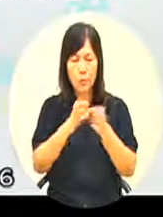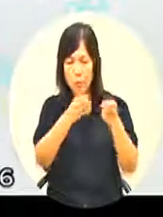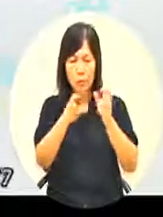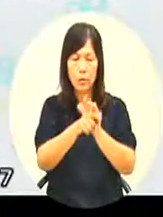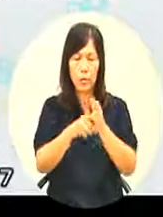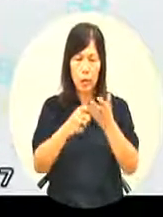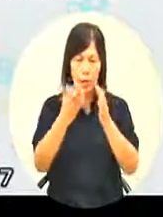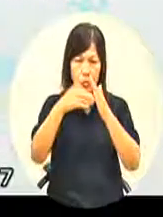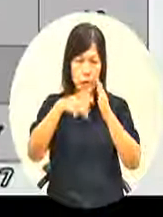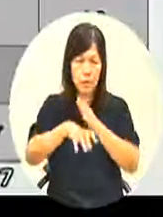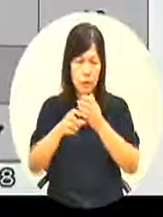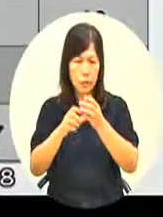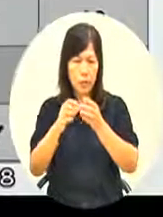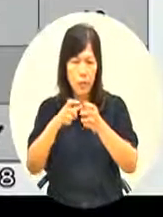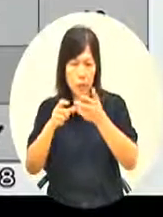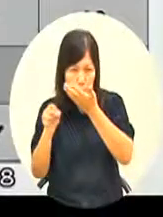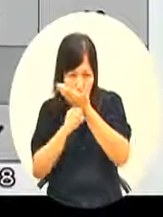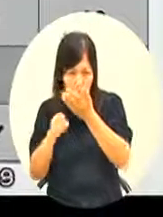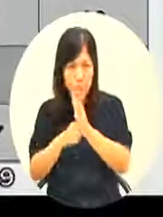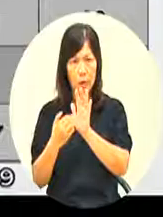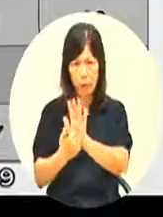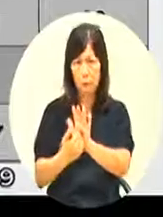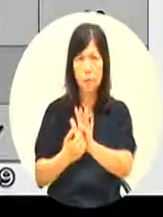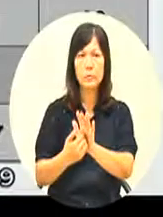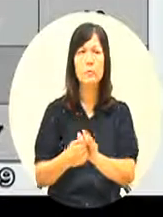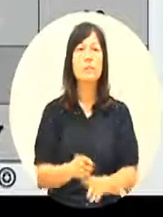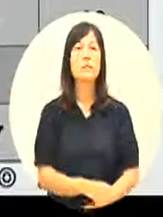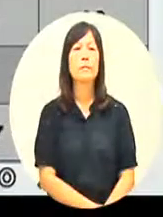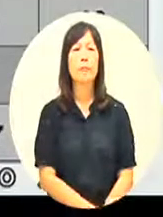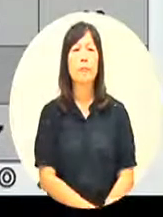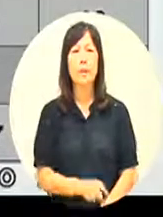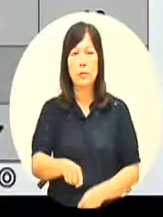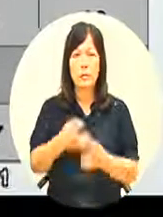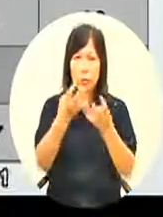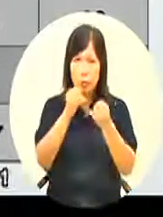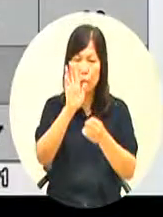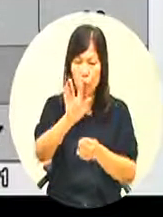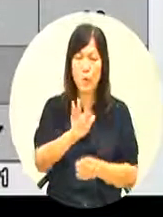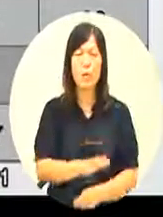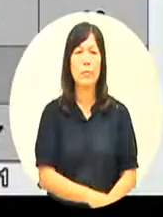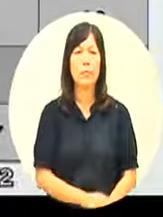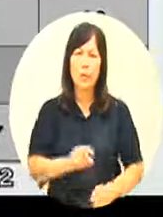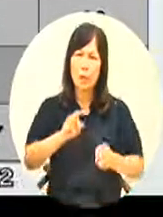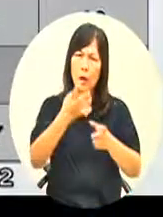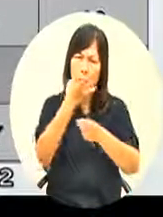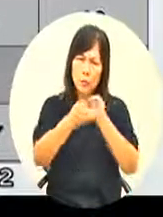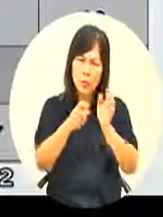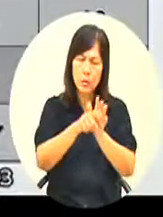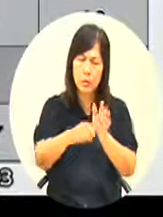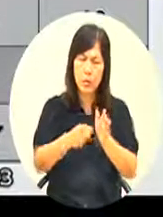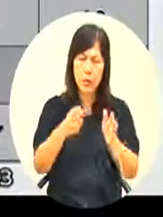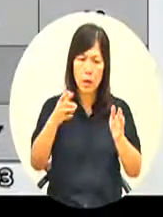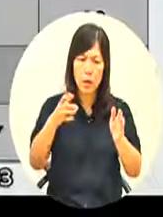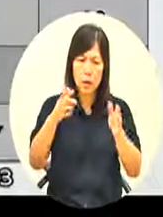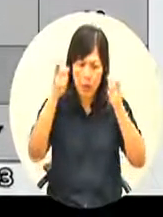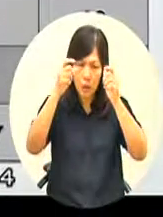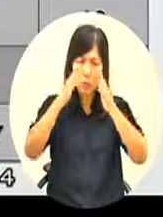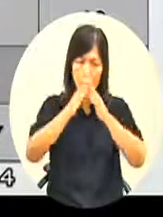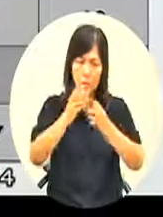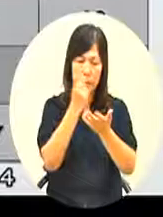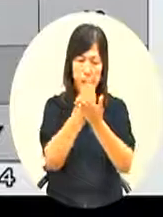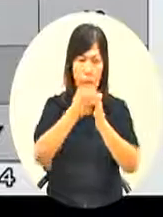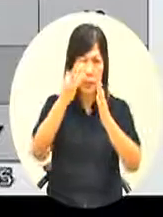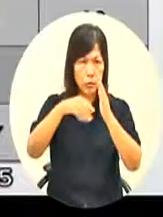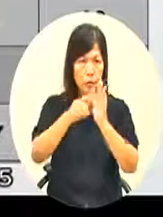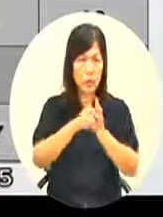校园毒品的防治哈。好，那我们这边有一些数字，就是说大概这几个年度高雄市教育局针对各级学校的